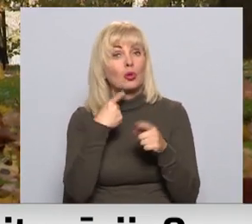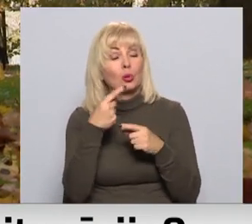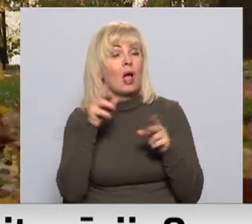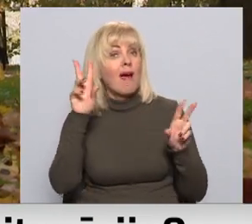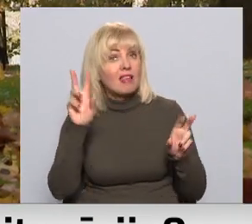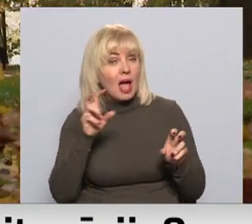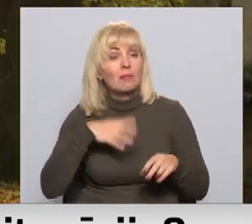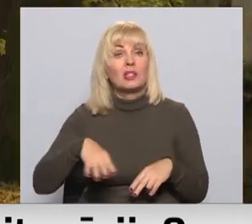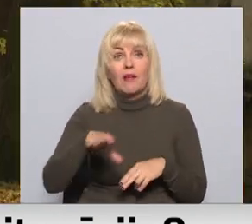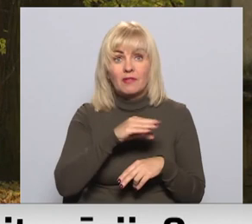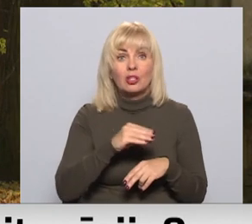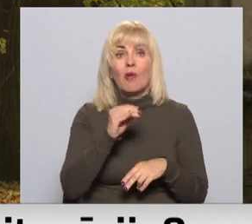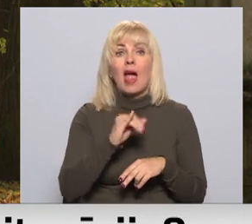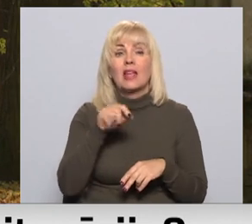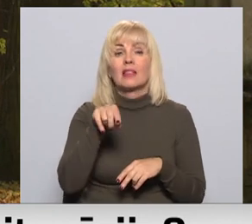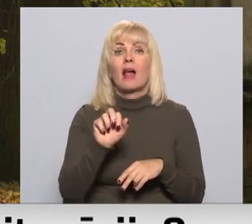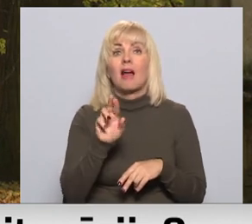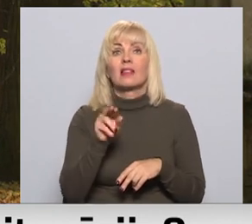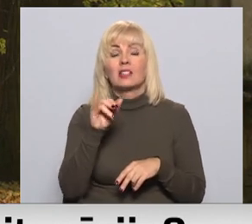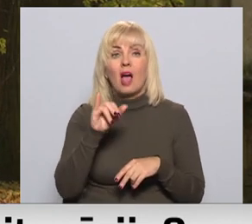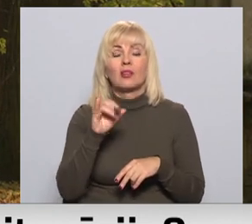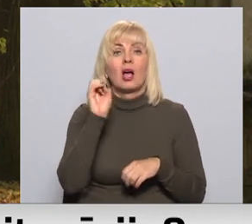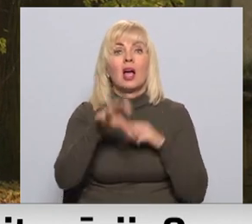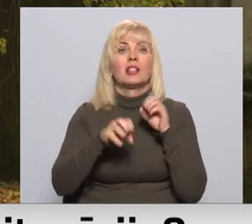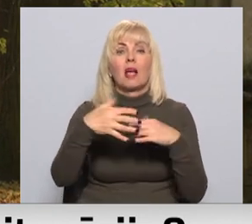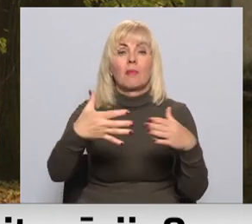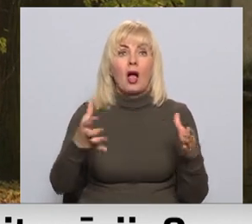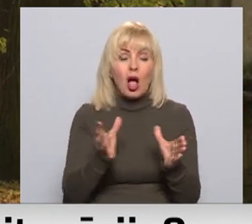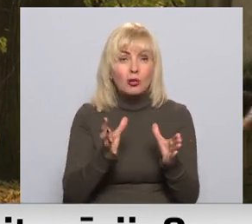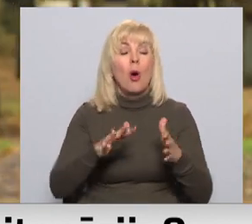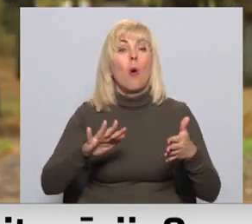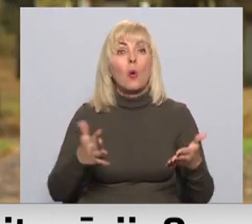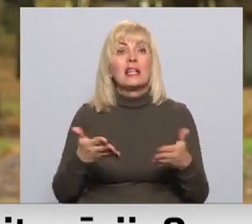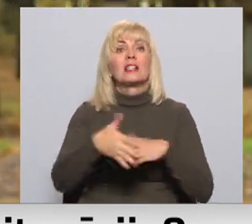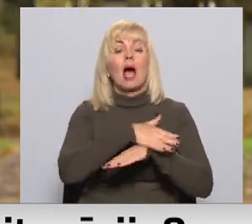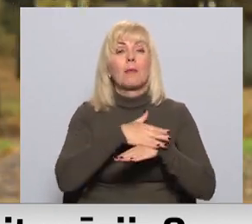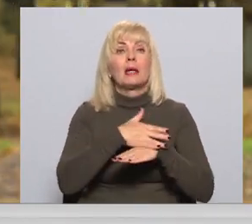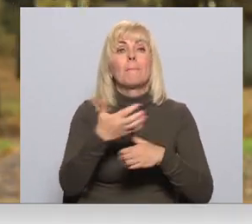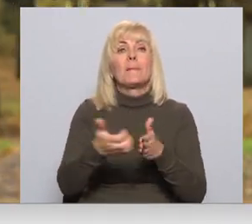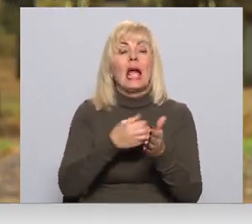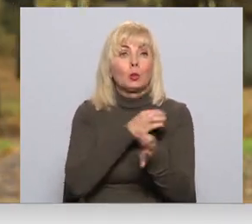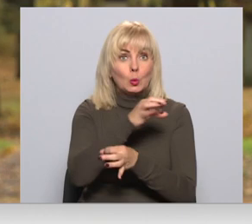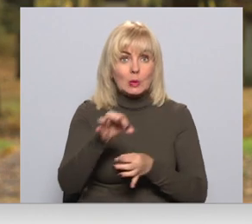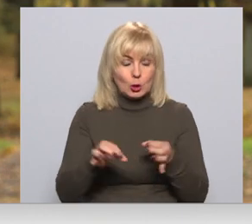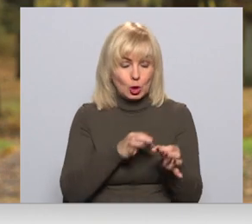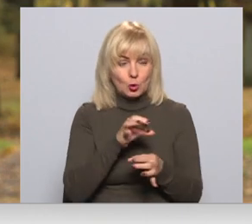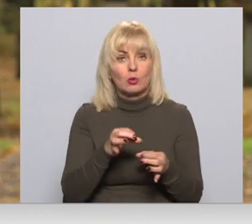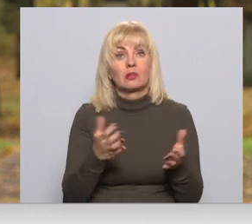tēmu, visus eitanāzijas veidus saliek vienā katlā, un sabiedrībā pietrūks diskusijas. Tas ir tas, kas mums